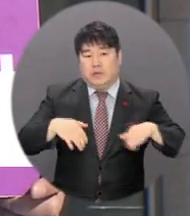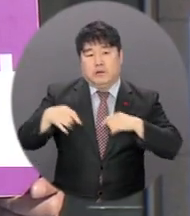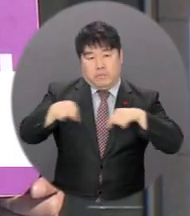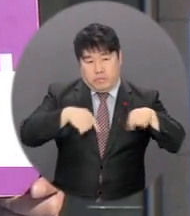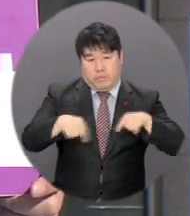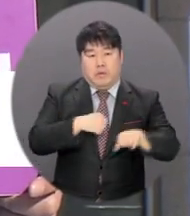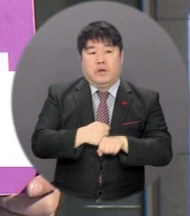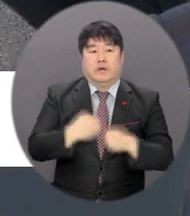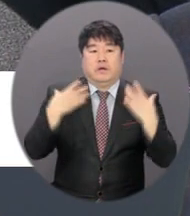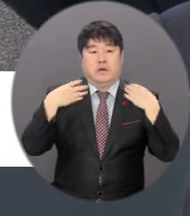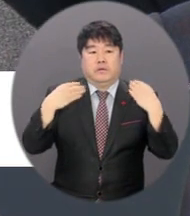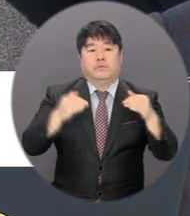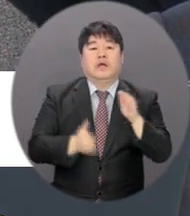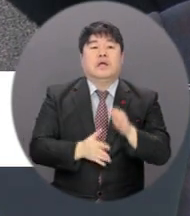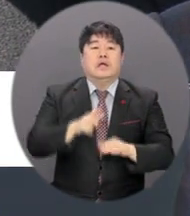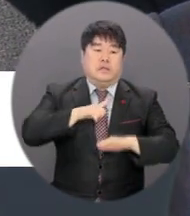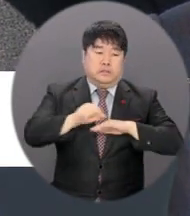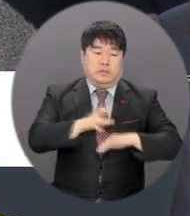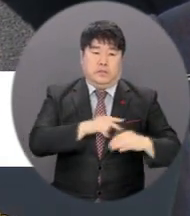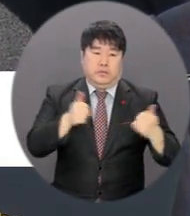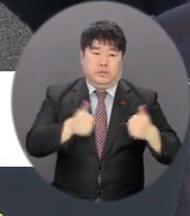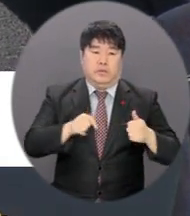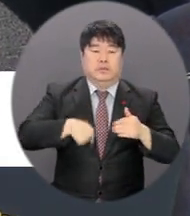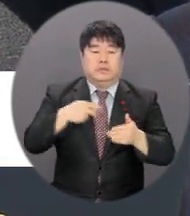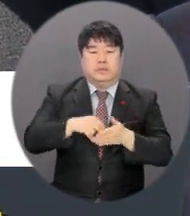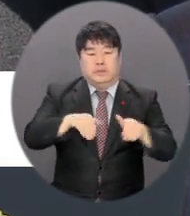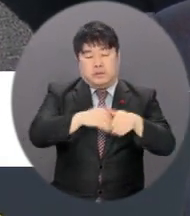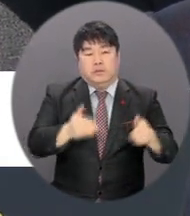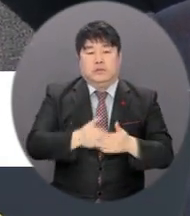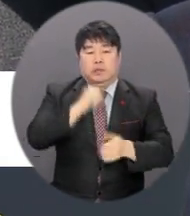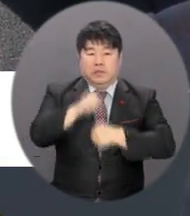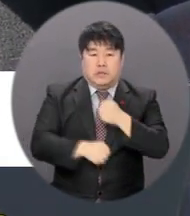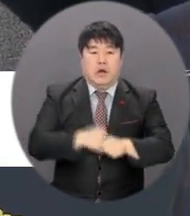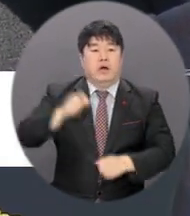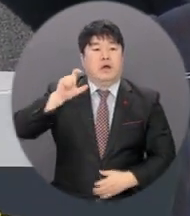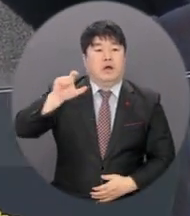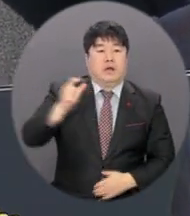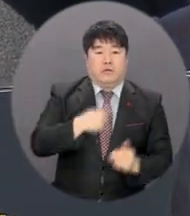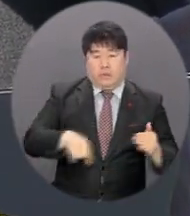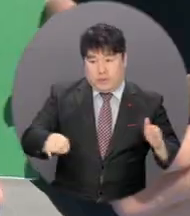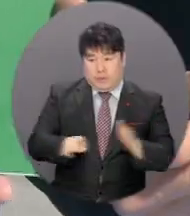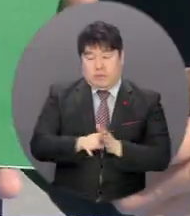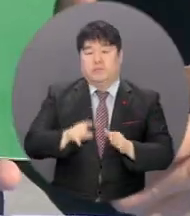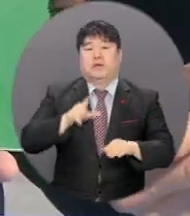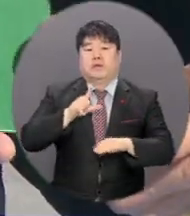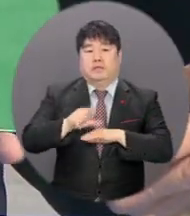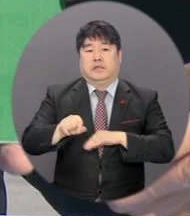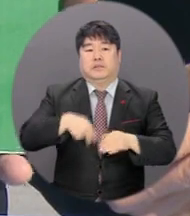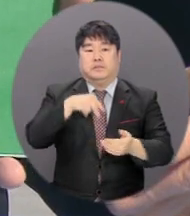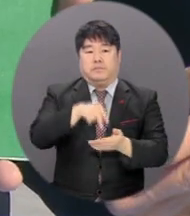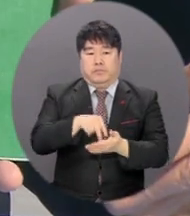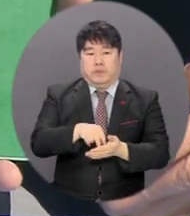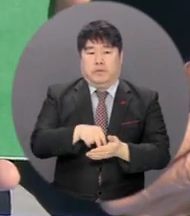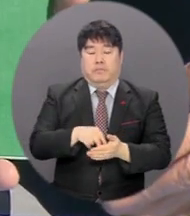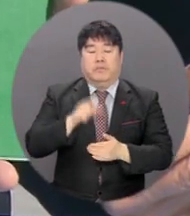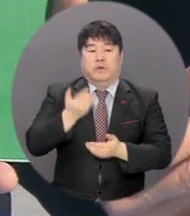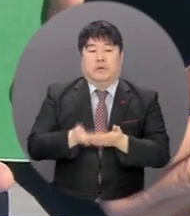여전하다며 지방의회와 지방자치단체의 자율성을 강화하기 위해 지방자치법